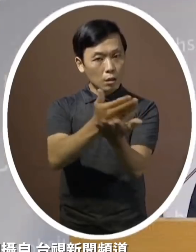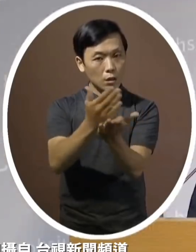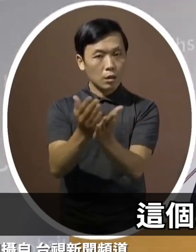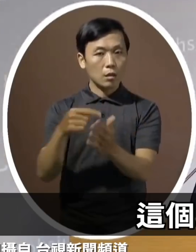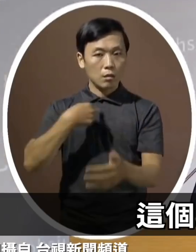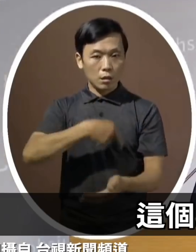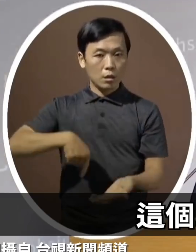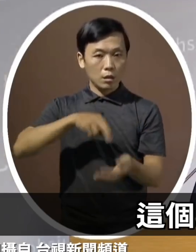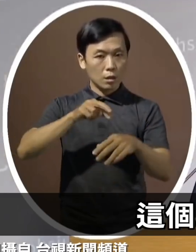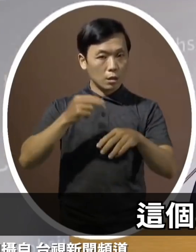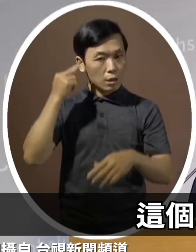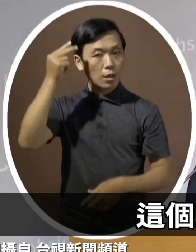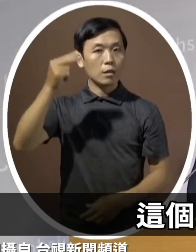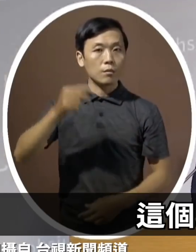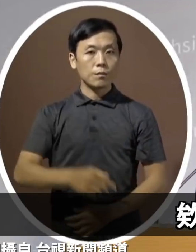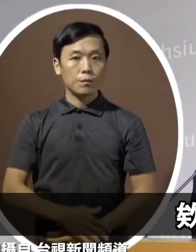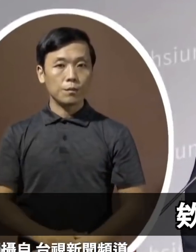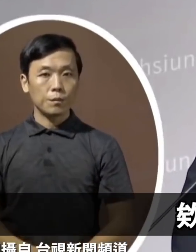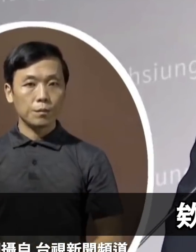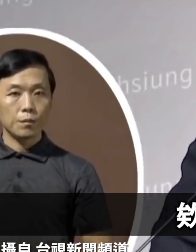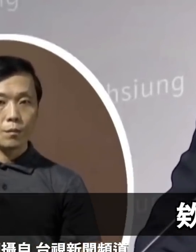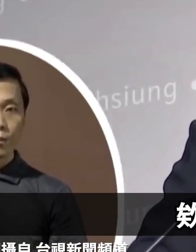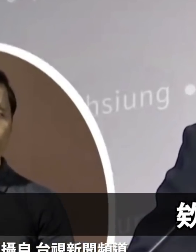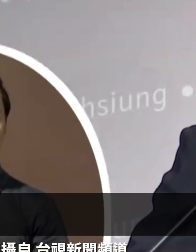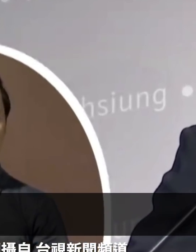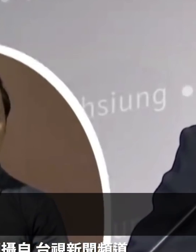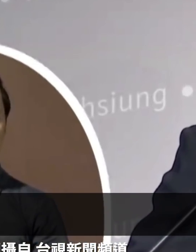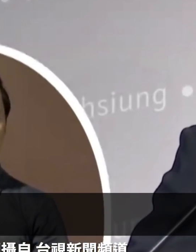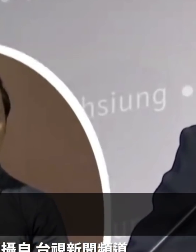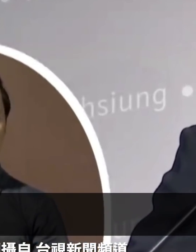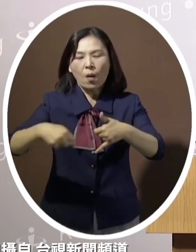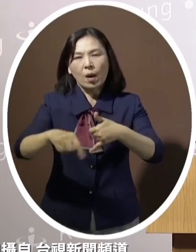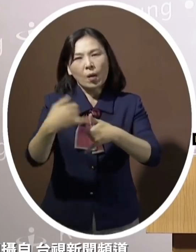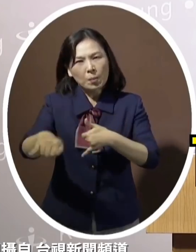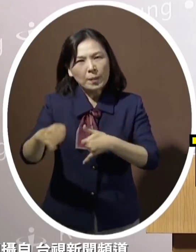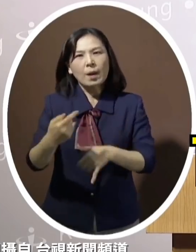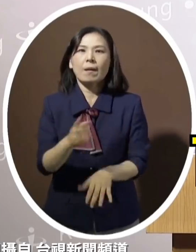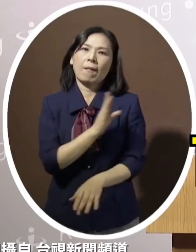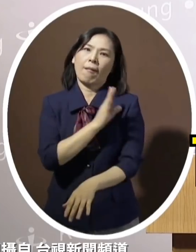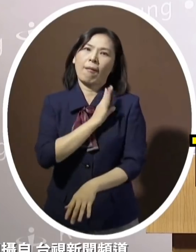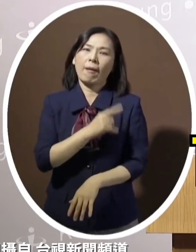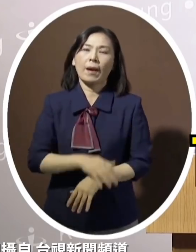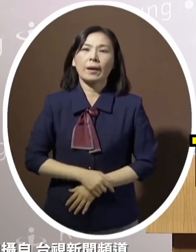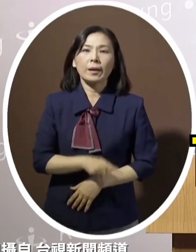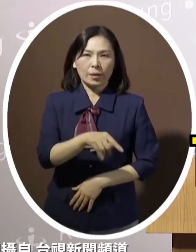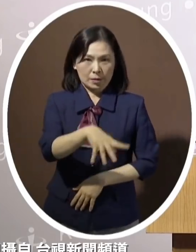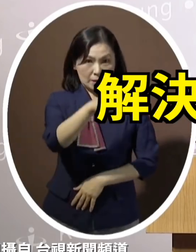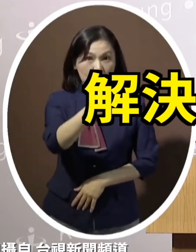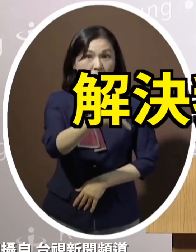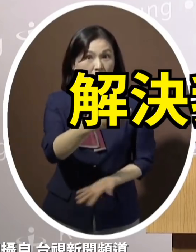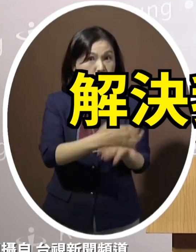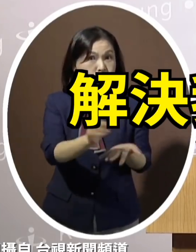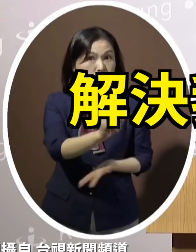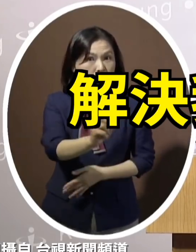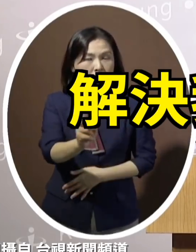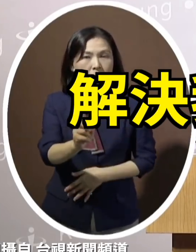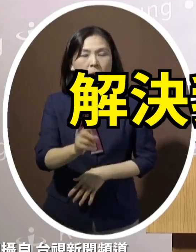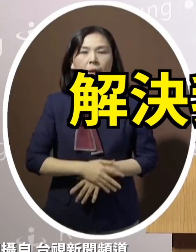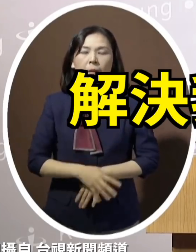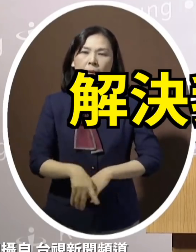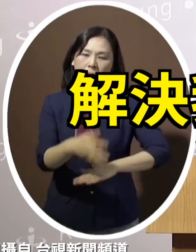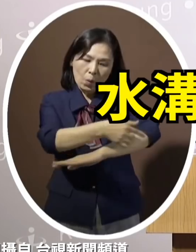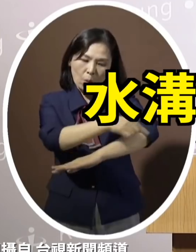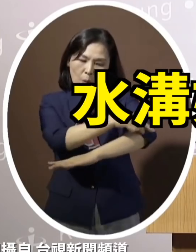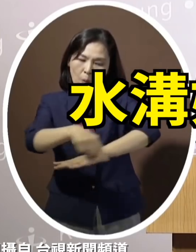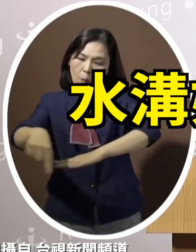感。 这个我不忍心吐槽了，主持人不可以偷笑啊，主持人要憋住啊。 所以还是首先要解决我们水利的